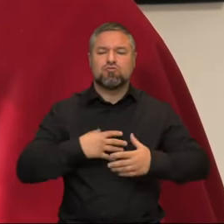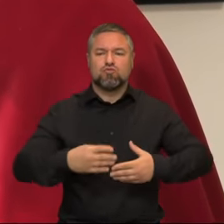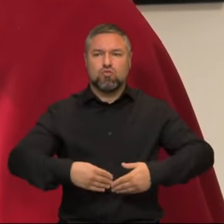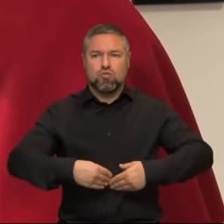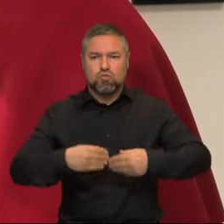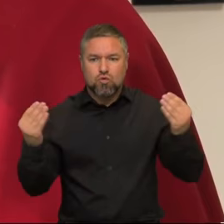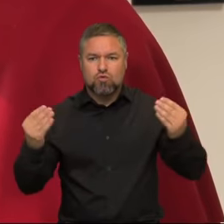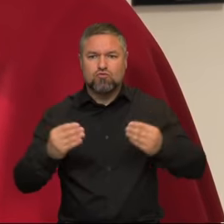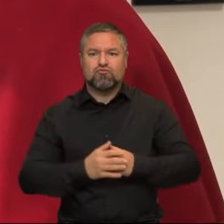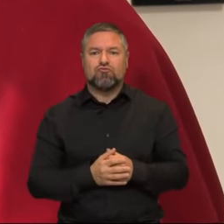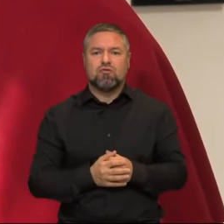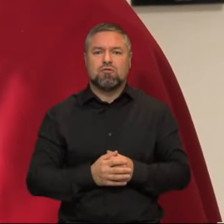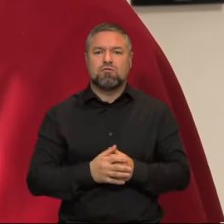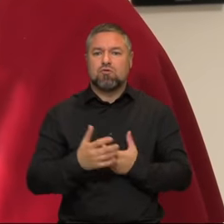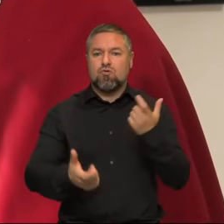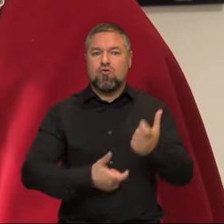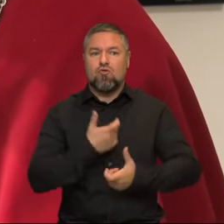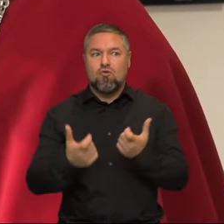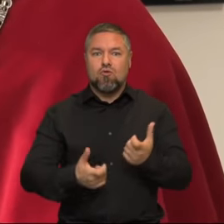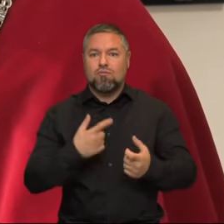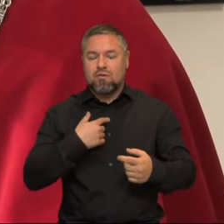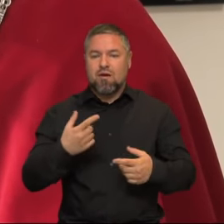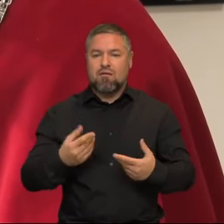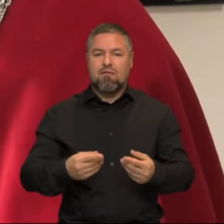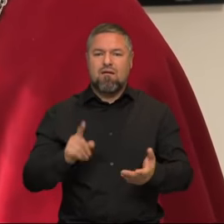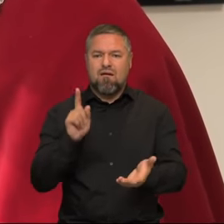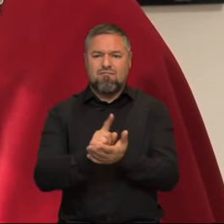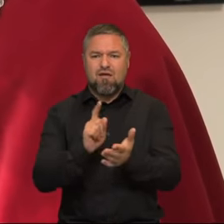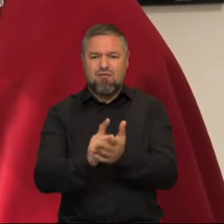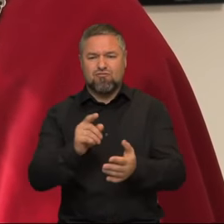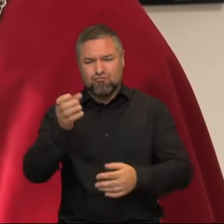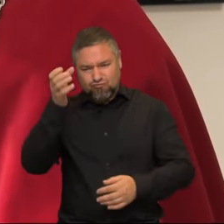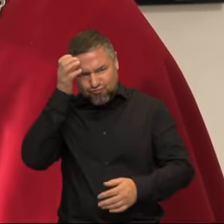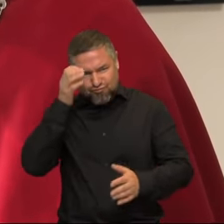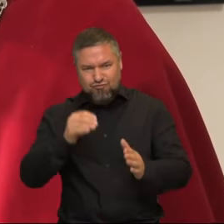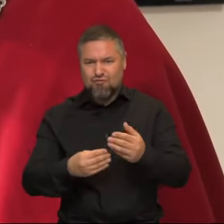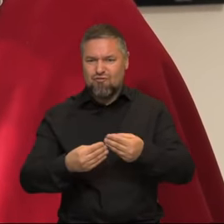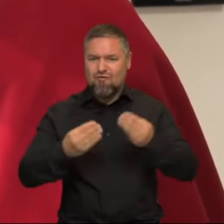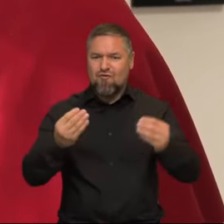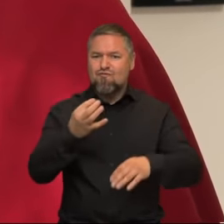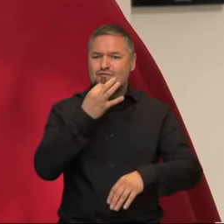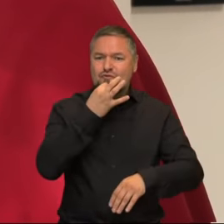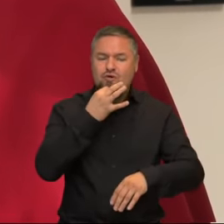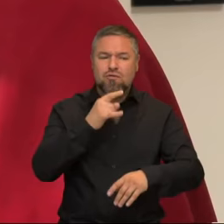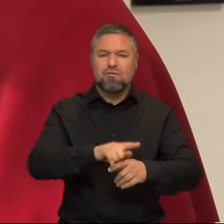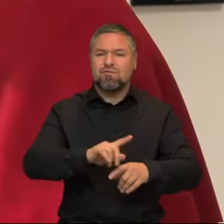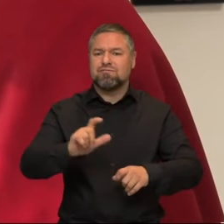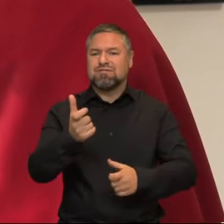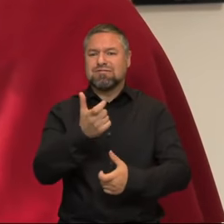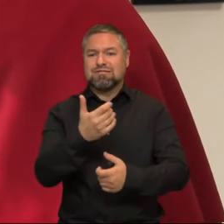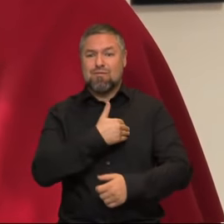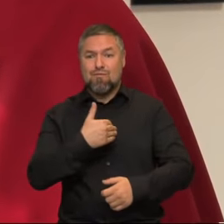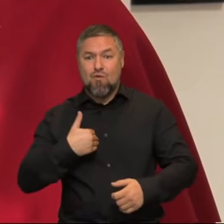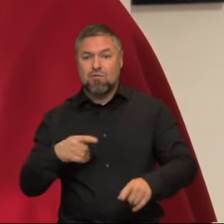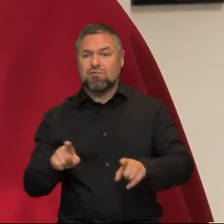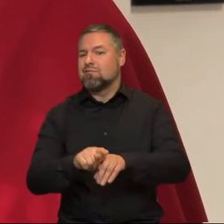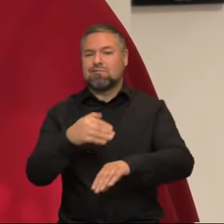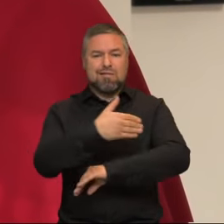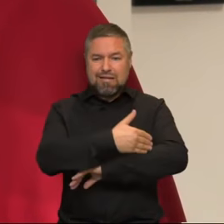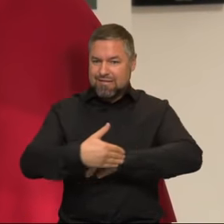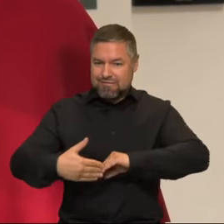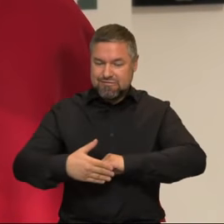rozwija, stanowiąc kuźnię talentów młodych naukowców zarówno z kraju, jak i z